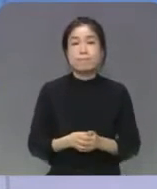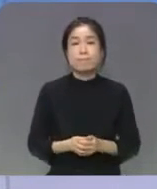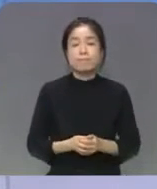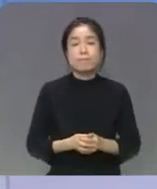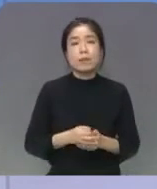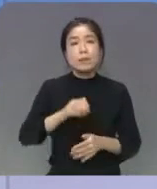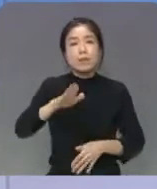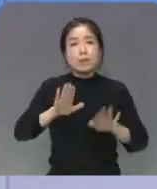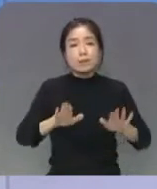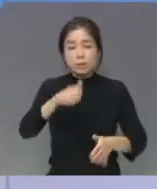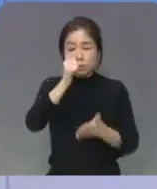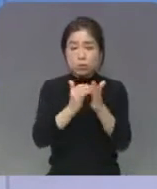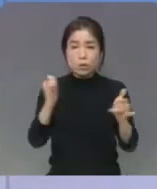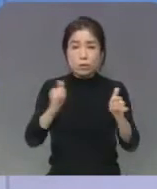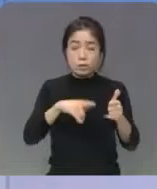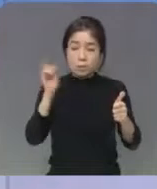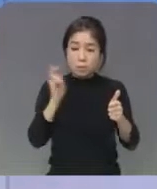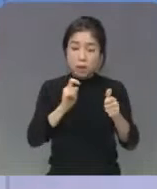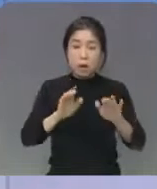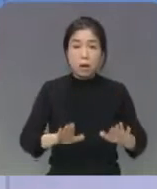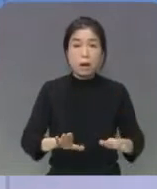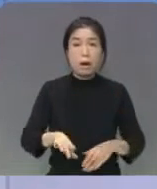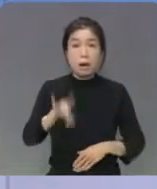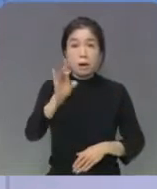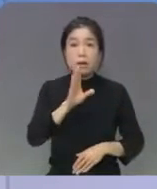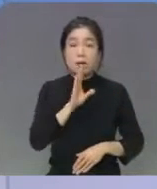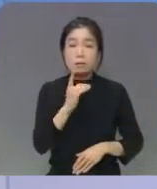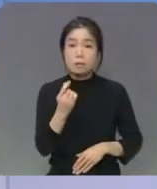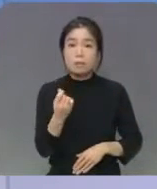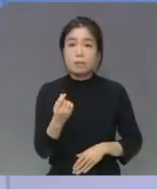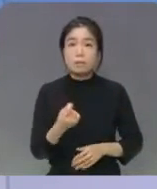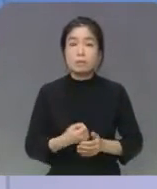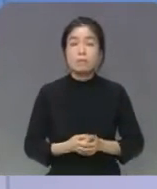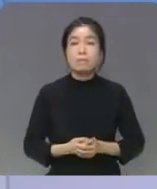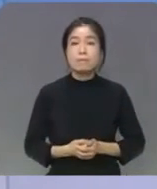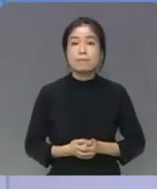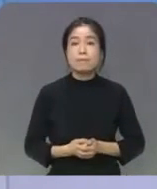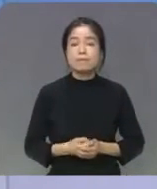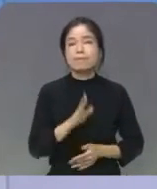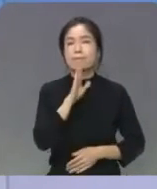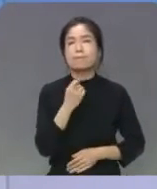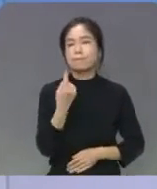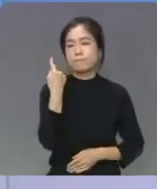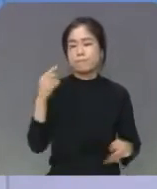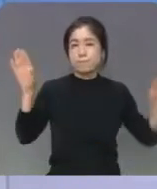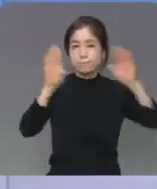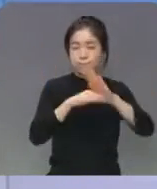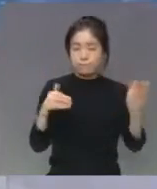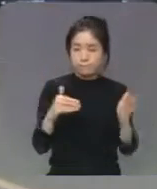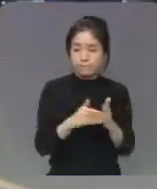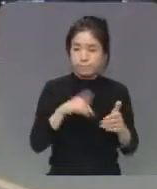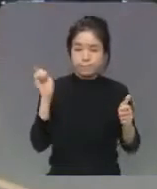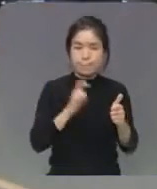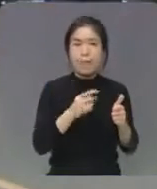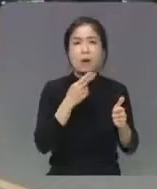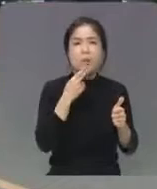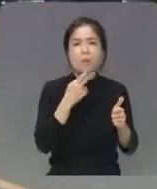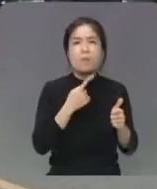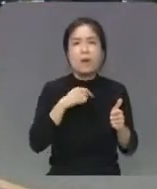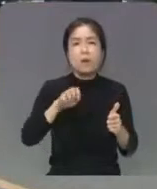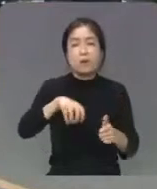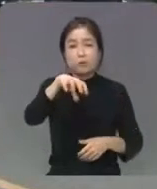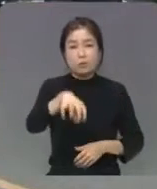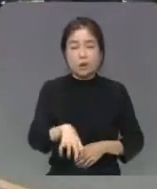박지성 기자 수용자 가운데 확진 자가 나온 것은 이번이 처음이죠 네 어제 밤까지 확장자가 나오지 않았던